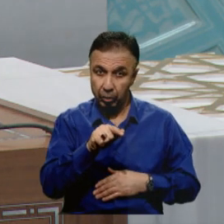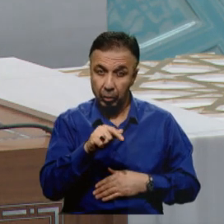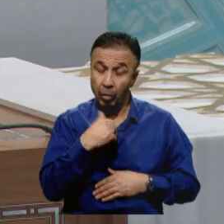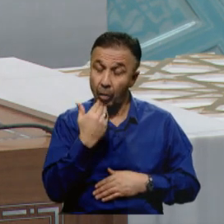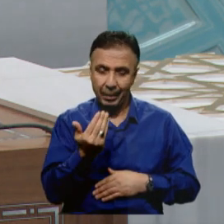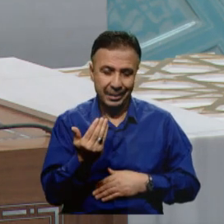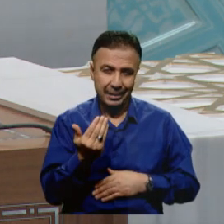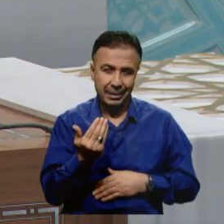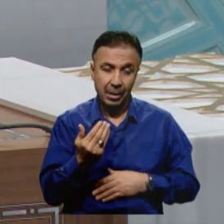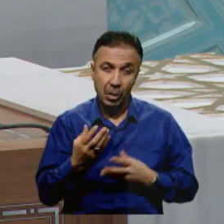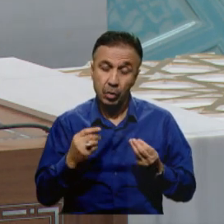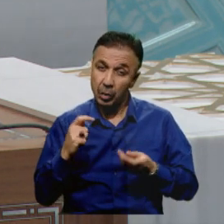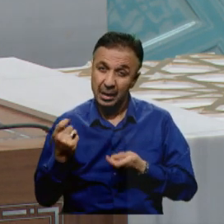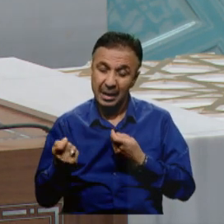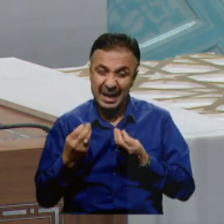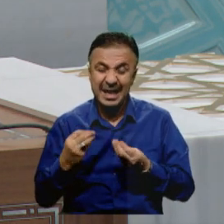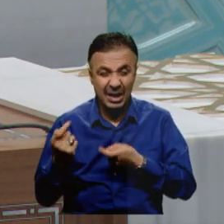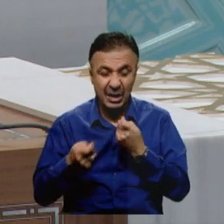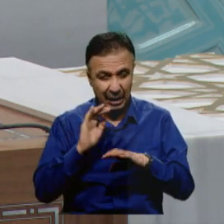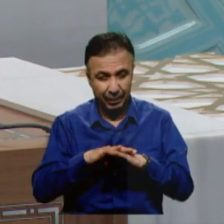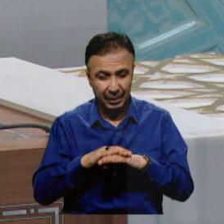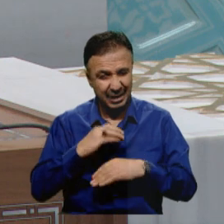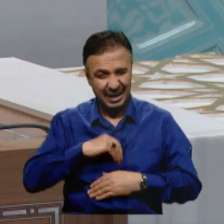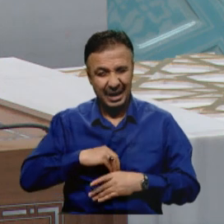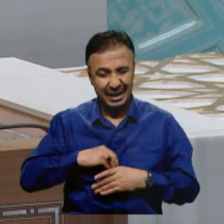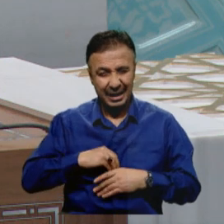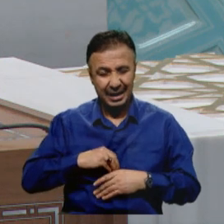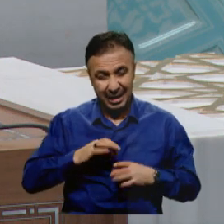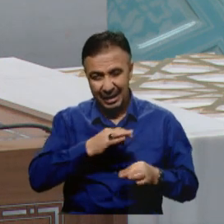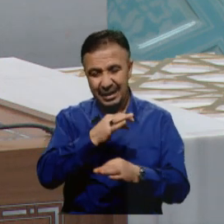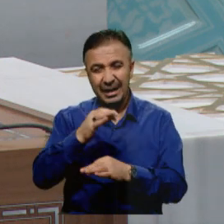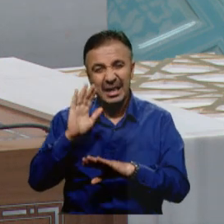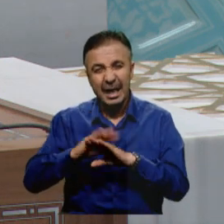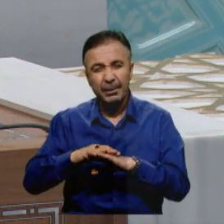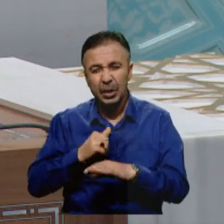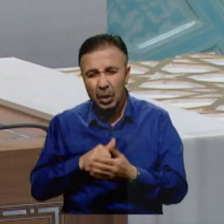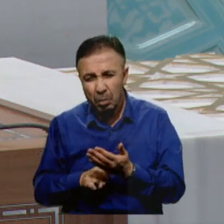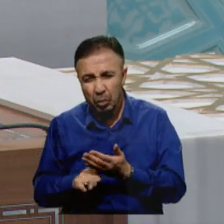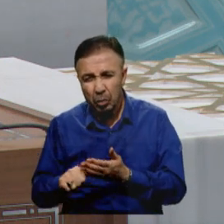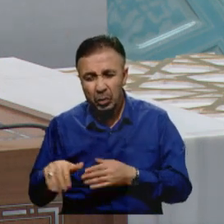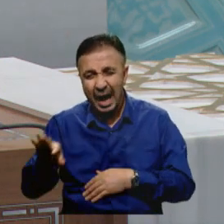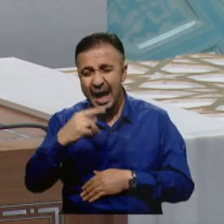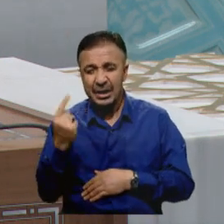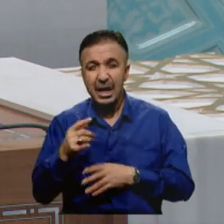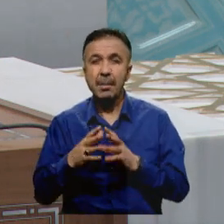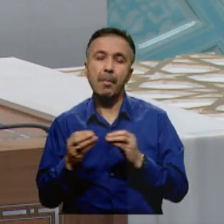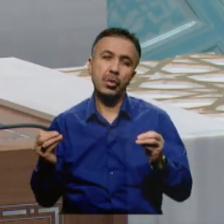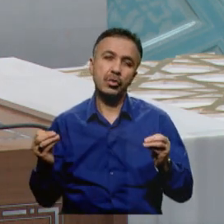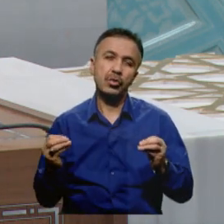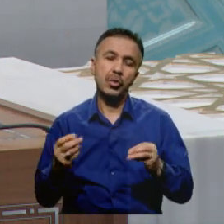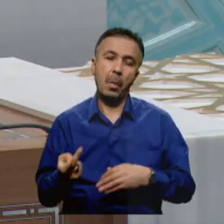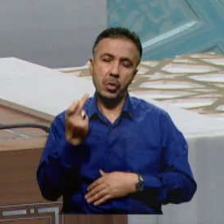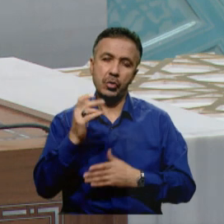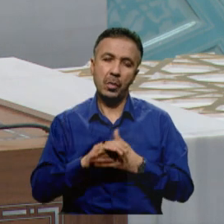iyi şeyler yaptığını zanneden kim insanların yapıp ettikleri boşa gidiyor. Ama onlar bunu ne zaman